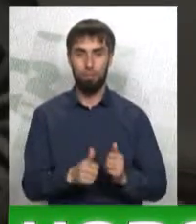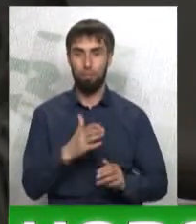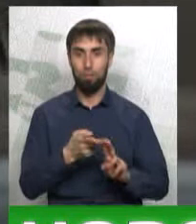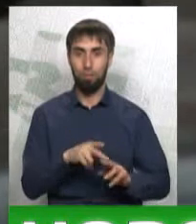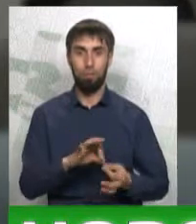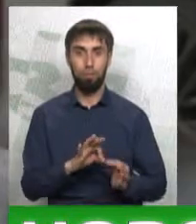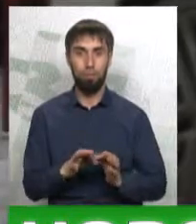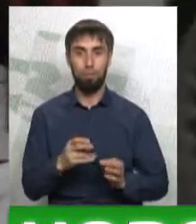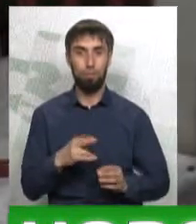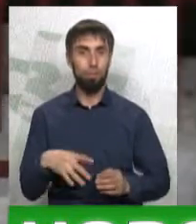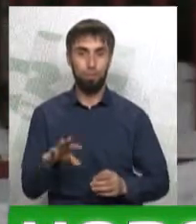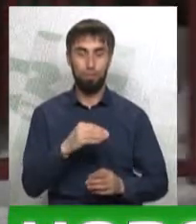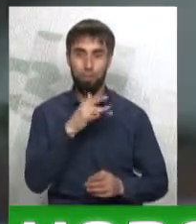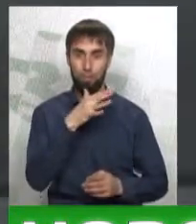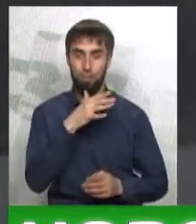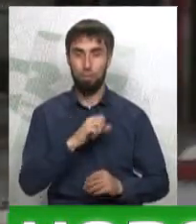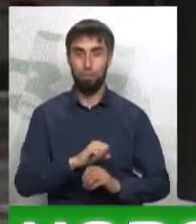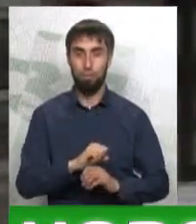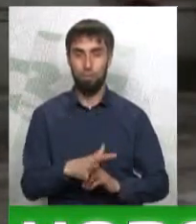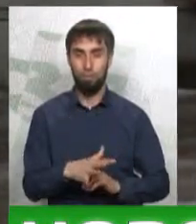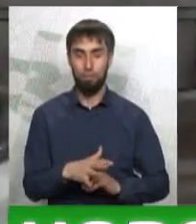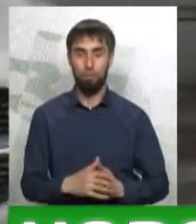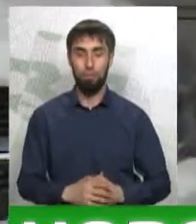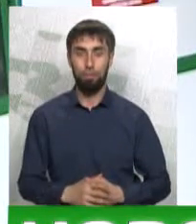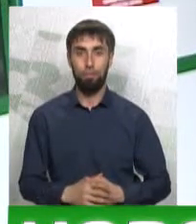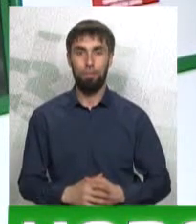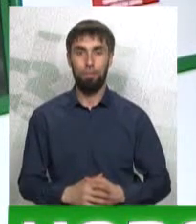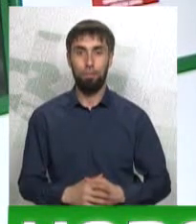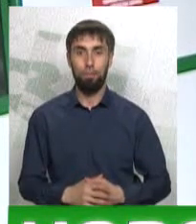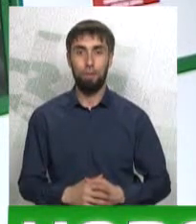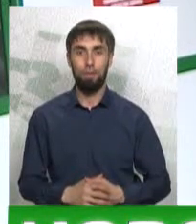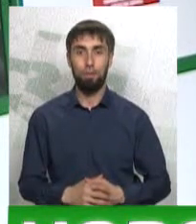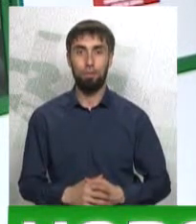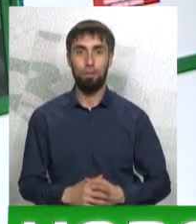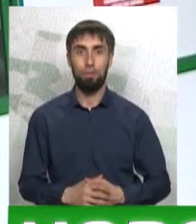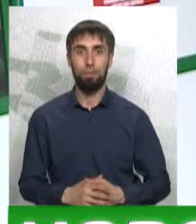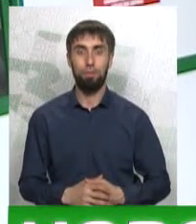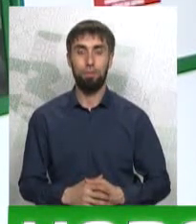этот сложный для всех период пандемии. Зелимхан Калоев, Адым Гулоев, Асхаб Белакиев, Новости 24.